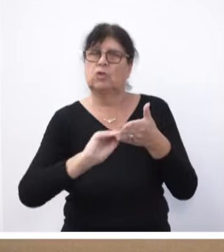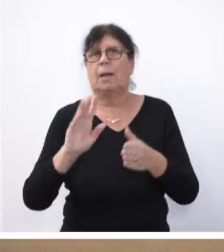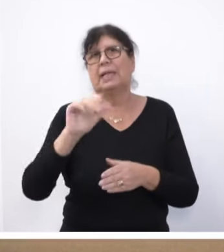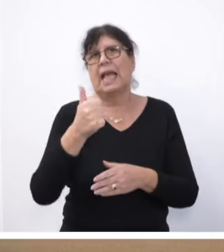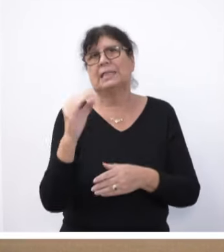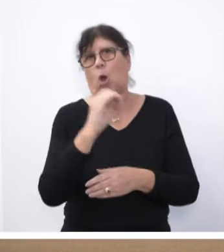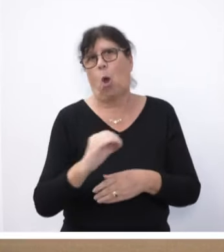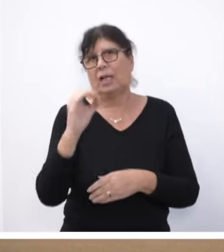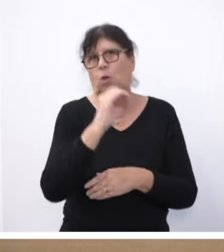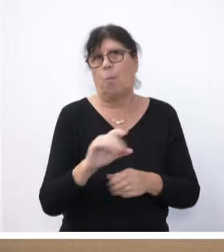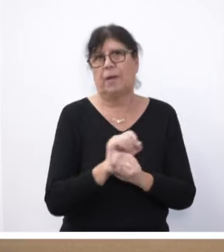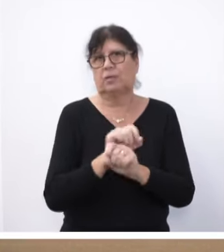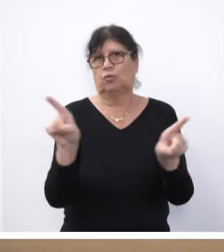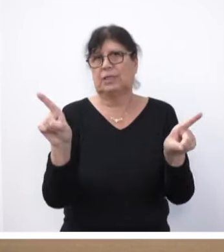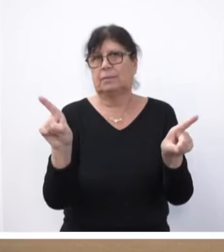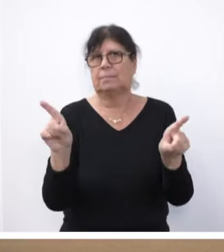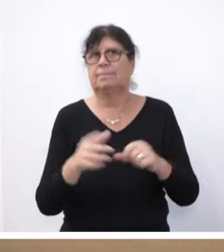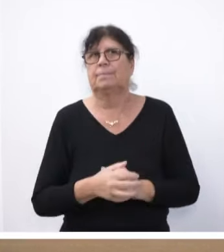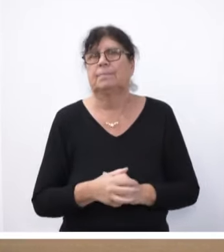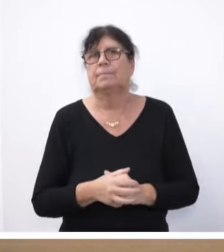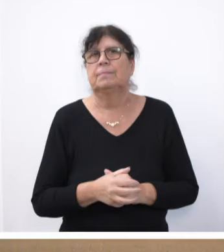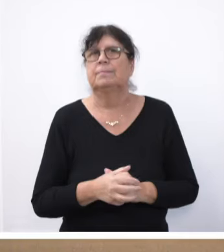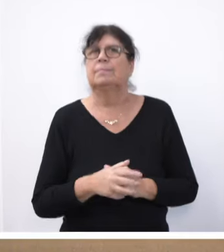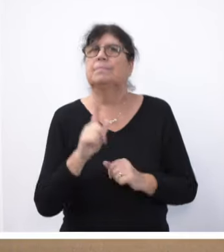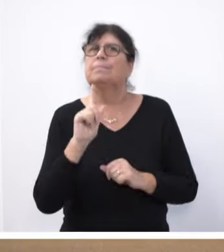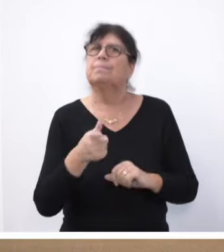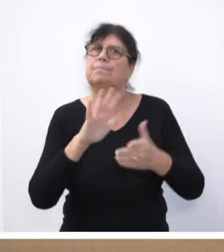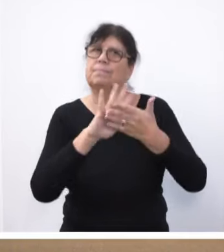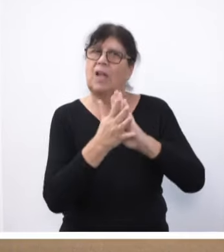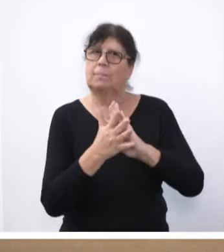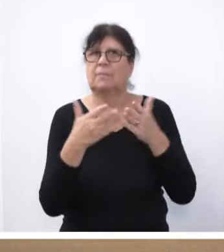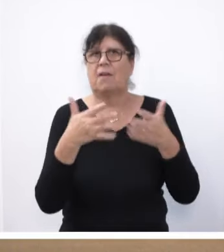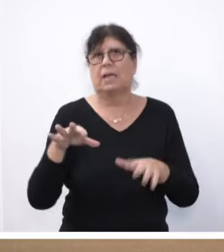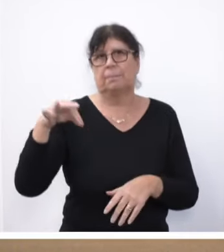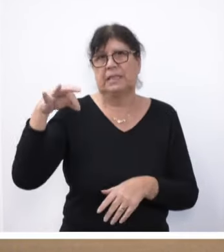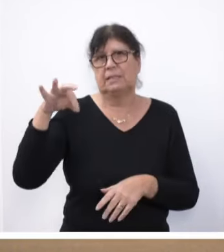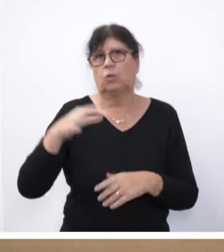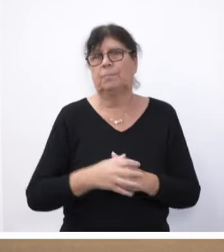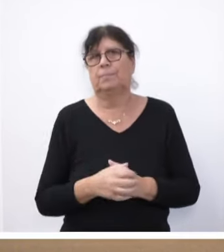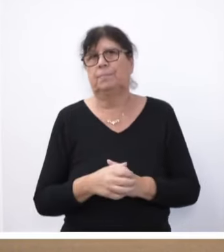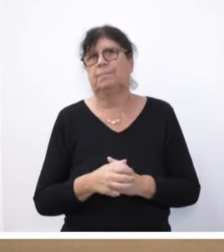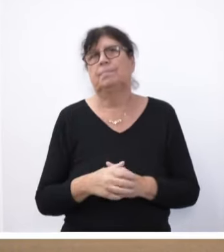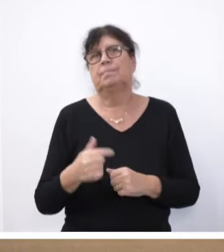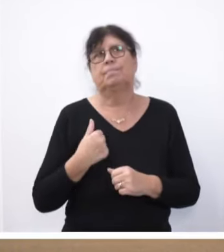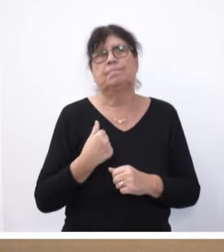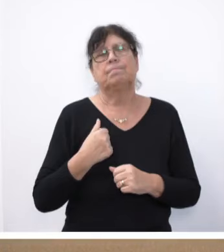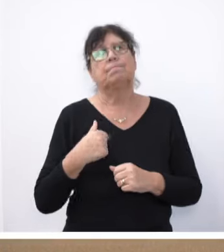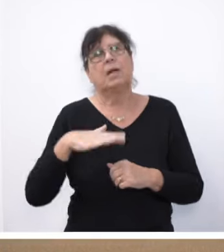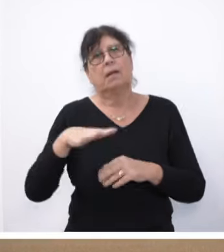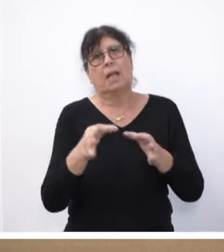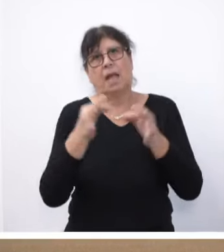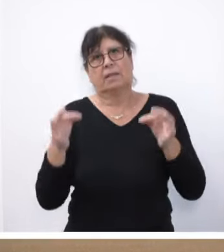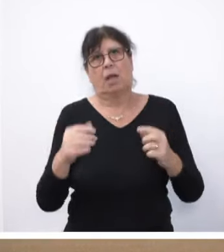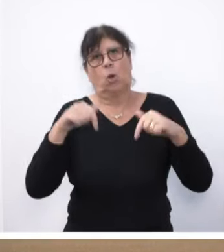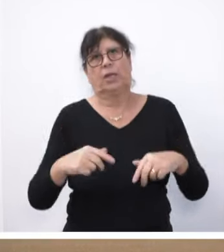1. Oktober übermittelt habe. Im Einvernehmen mit dem erweiterten Präsidium habe ich den Landtag des Saarlandes